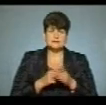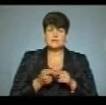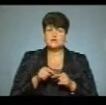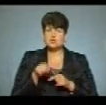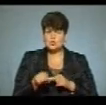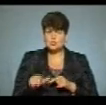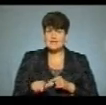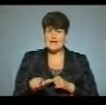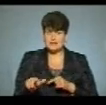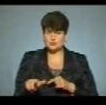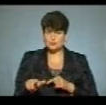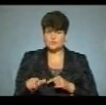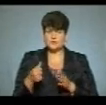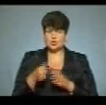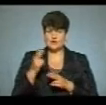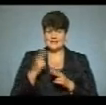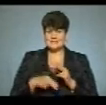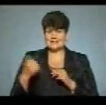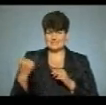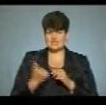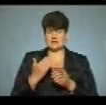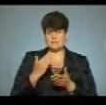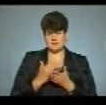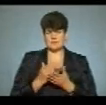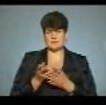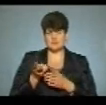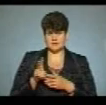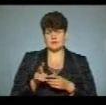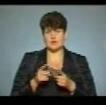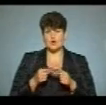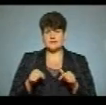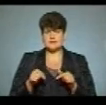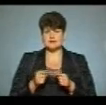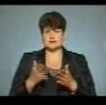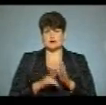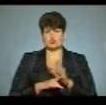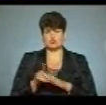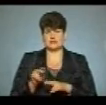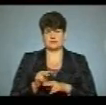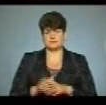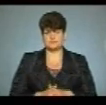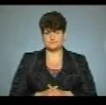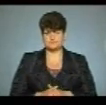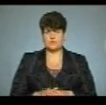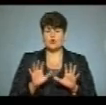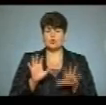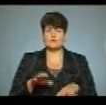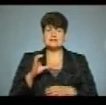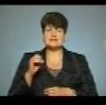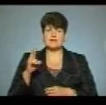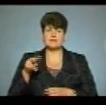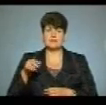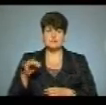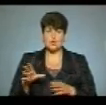ділянку до кінця тижня має зайти підрядна організація, яка розпочне вже роботу. Голова Скалацької